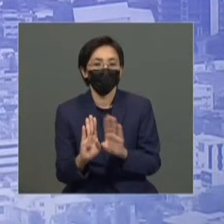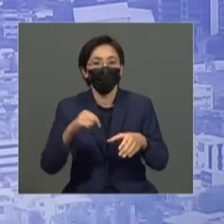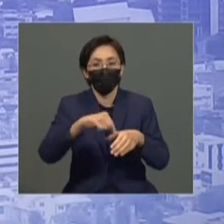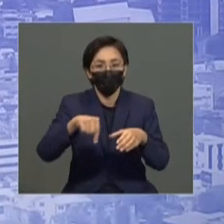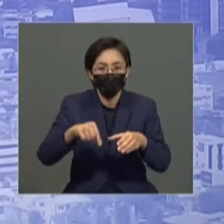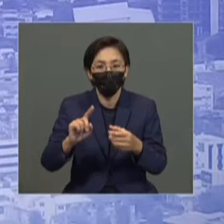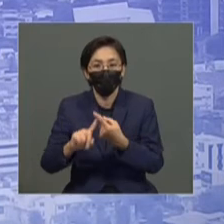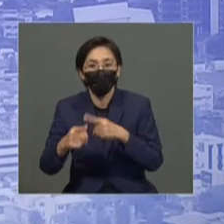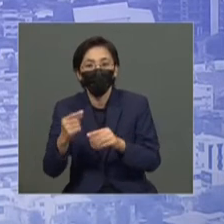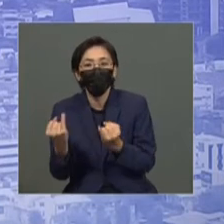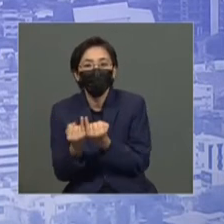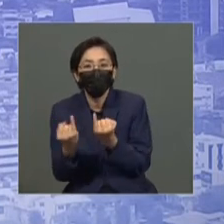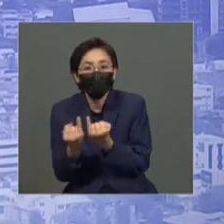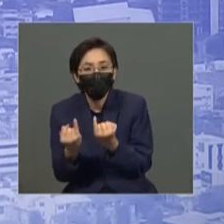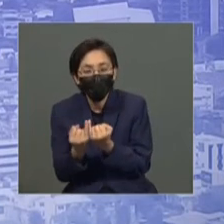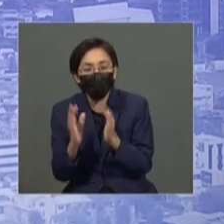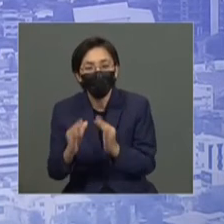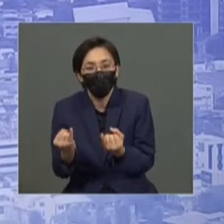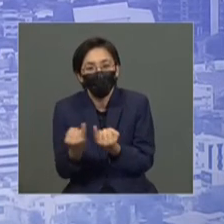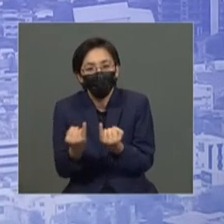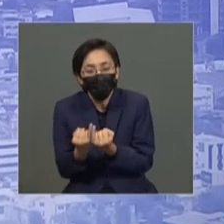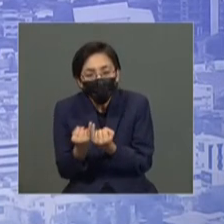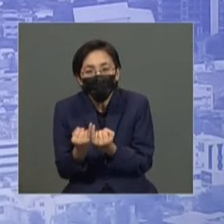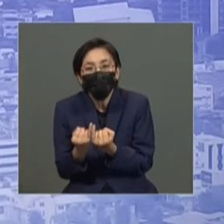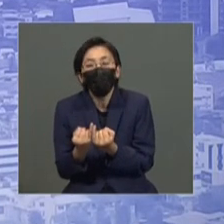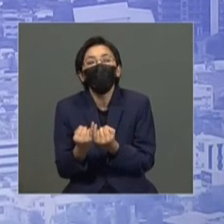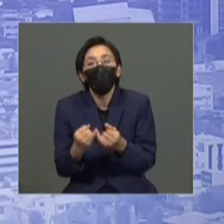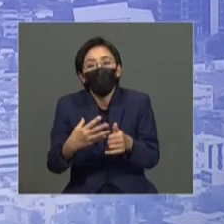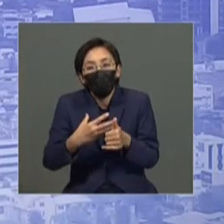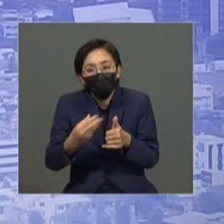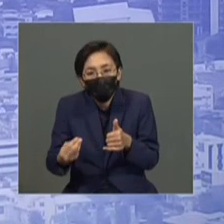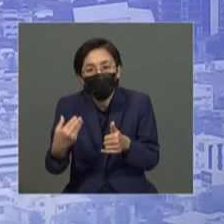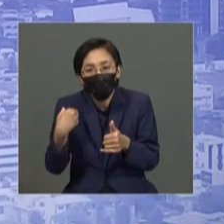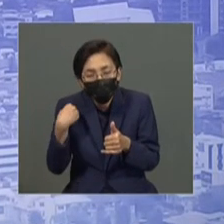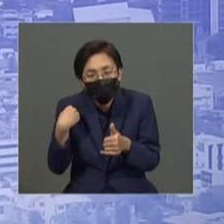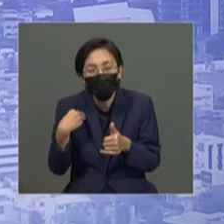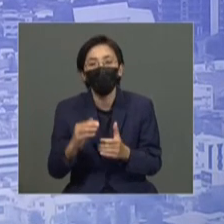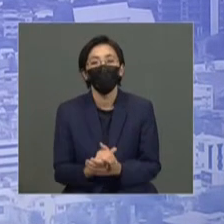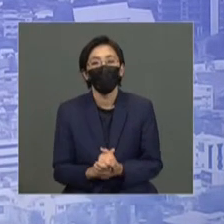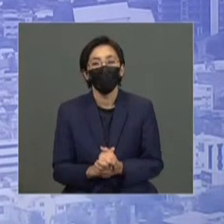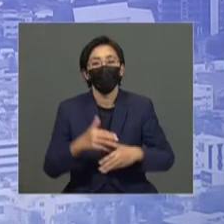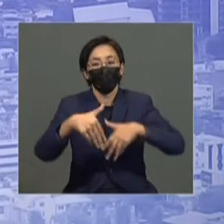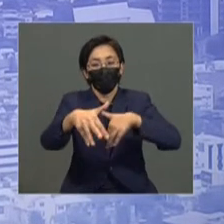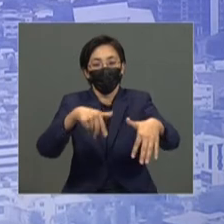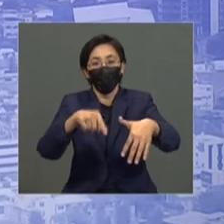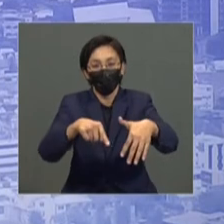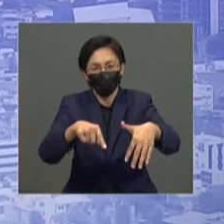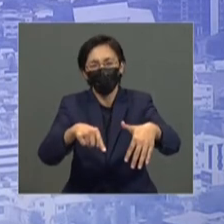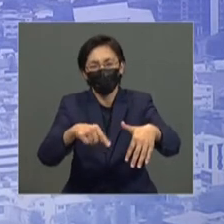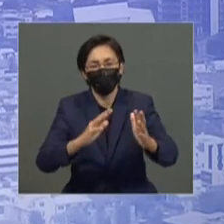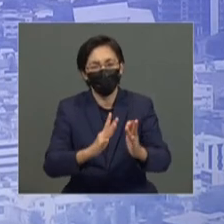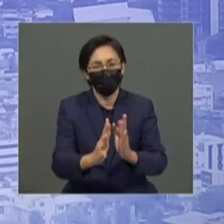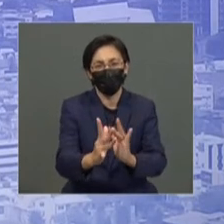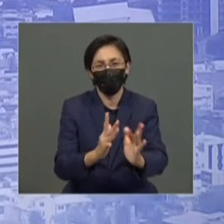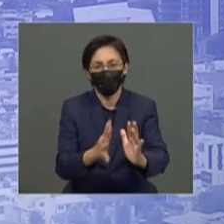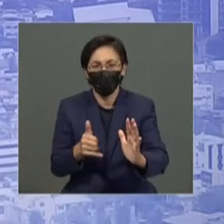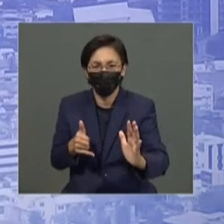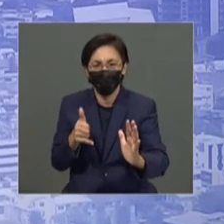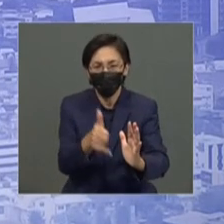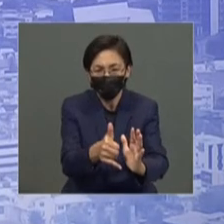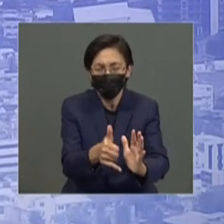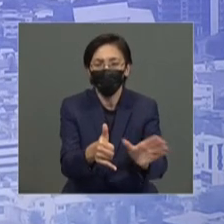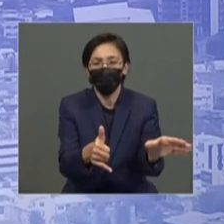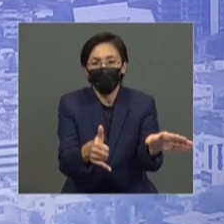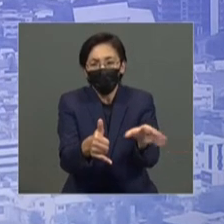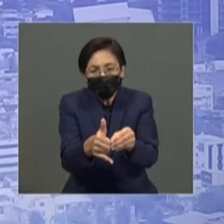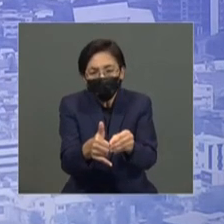และเพื่อนที่สนิทผู้ใกล้ชิดและรวมทั้งการเดินทางไปในสถานที่ชุมชนแออัดดังนั้นตรงนี้เนี่ยค่ะถือได้ว่